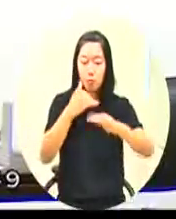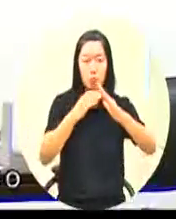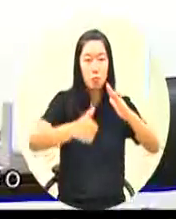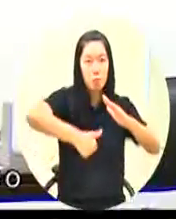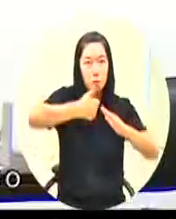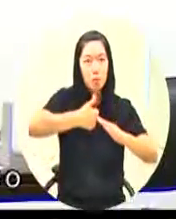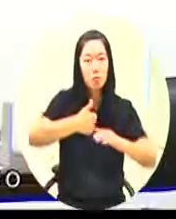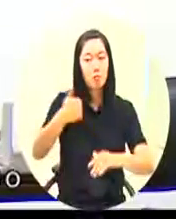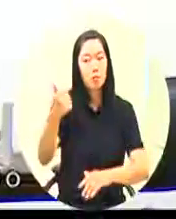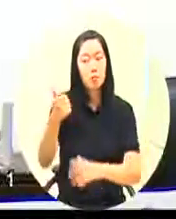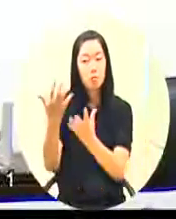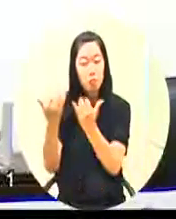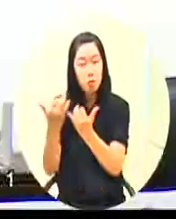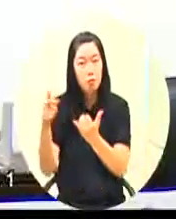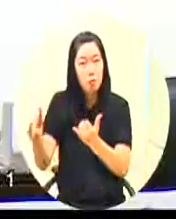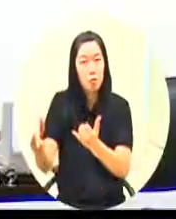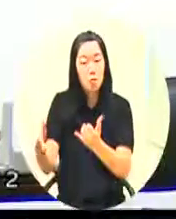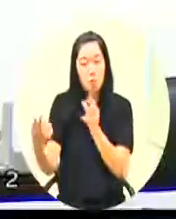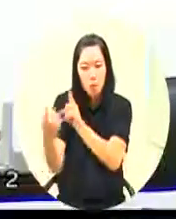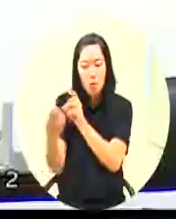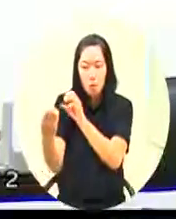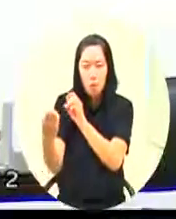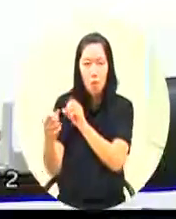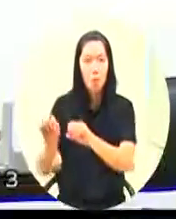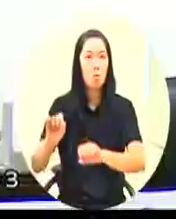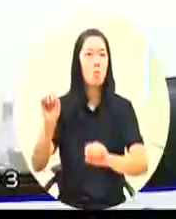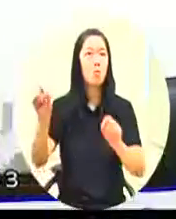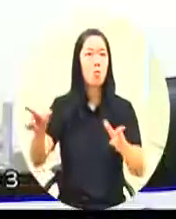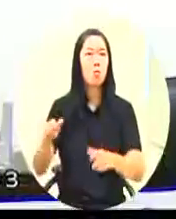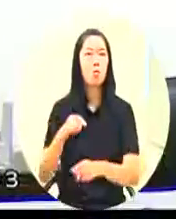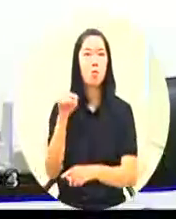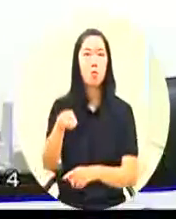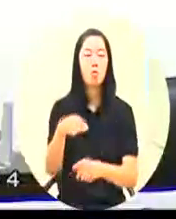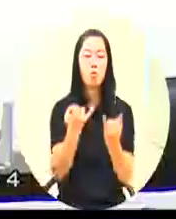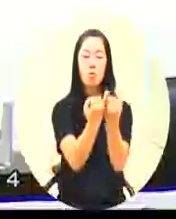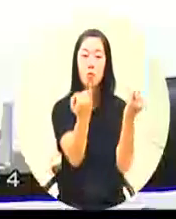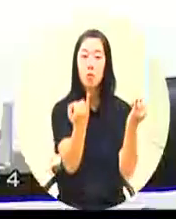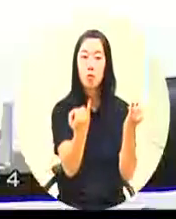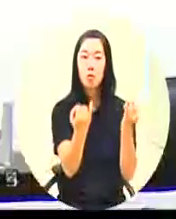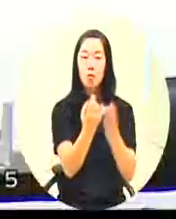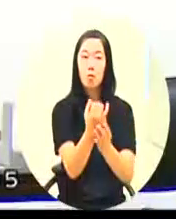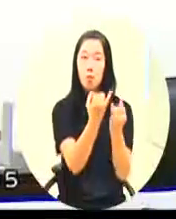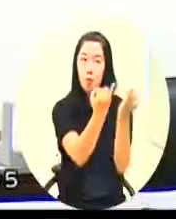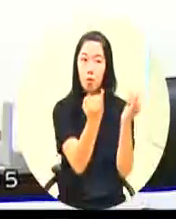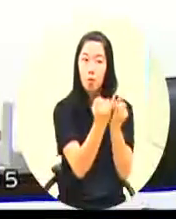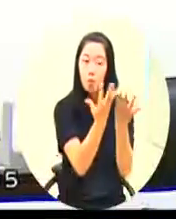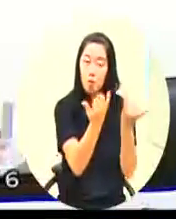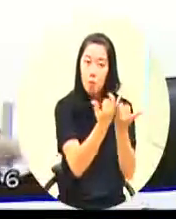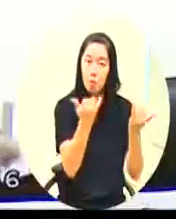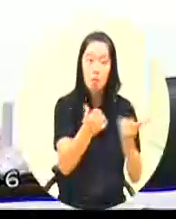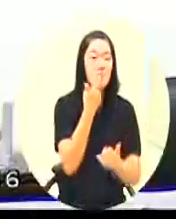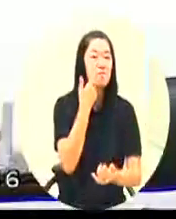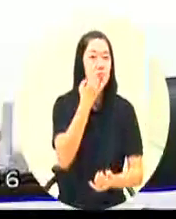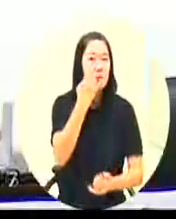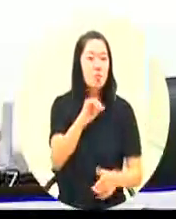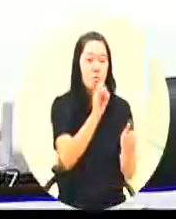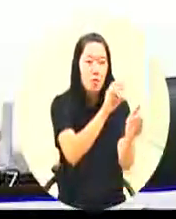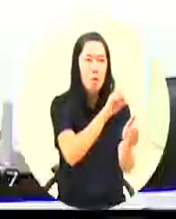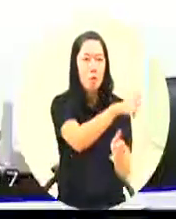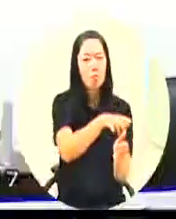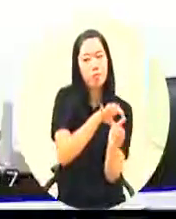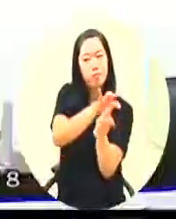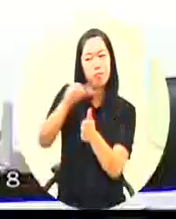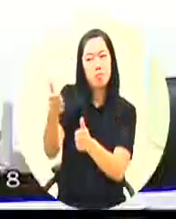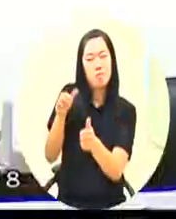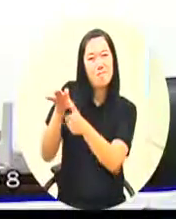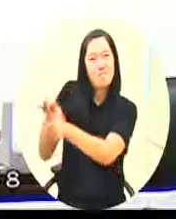男同学的家长在处理事情，校长跟广大的女同学的家长们在处理事情，请他们不要逼男孩子